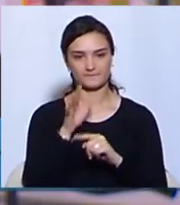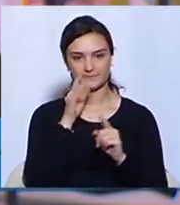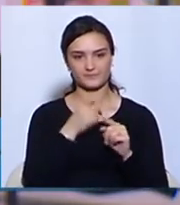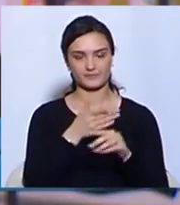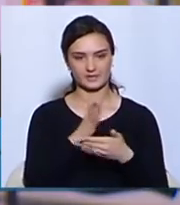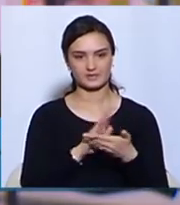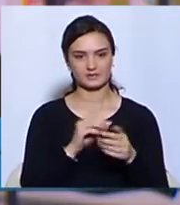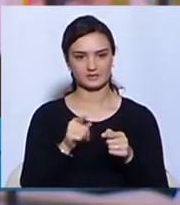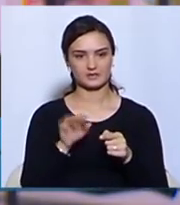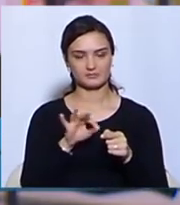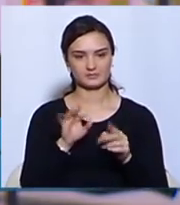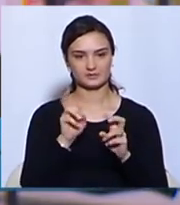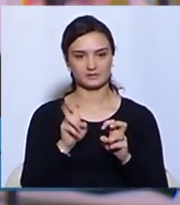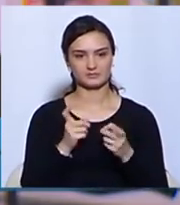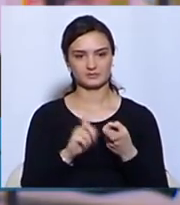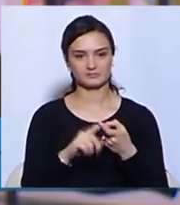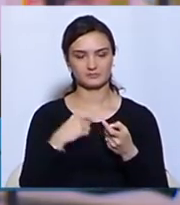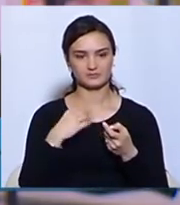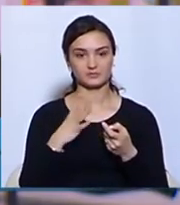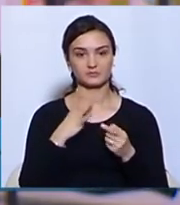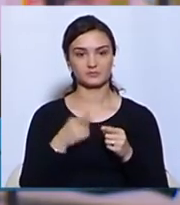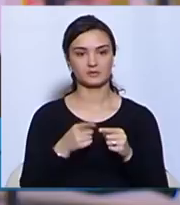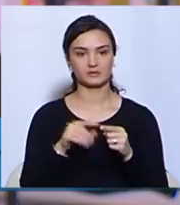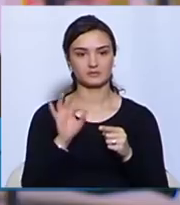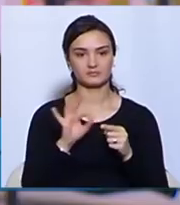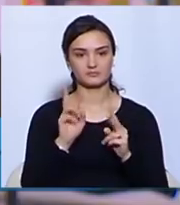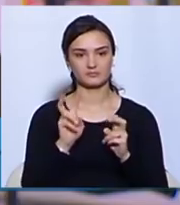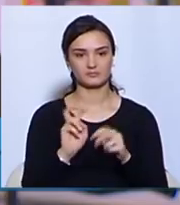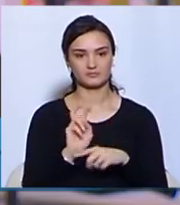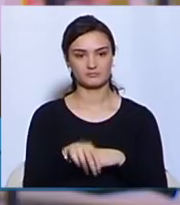წილი სწორედ ამ თემას ეხება, ხო? არაერთხელ ყოფილა კონკრეტულად ამ თემით.